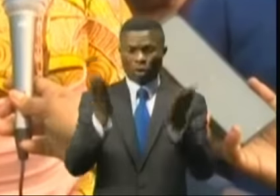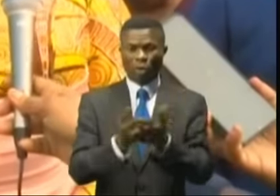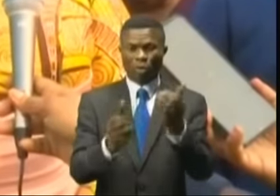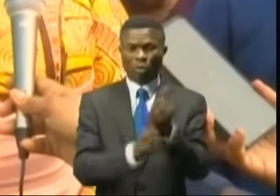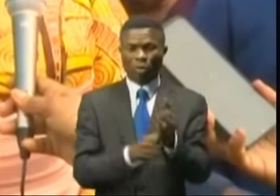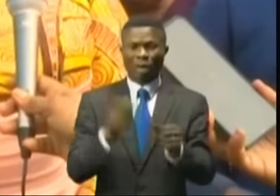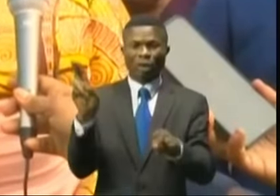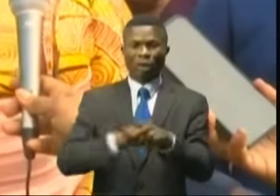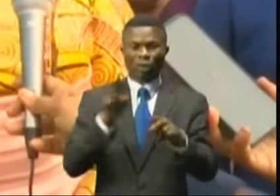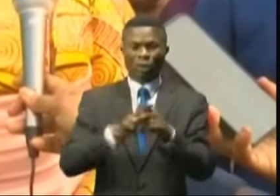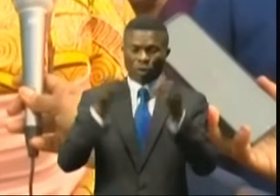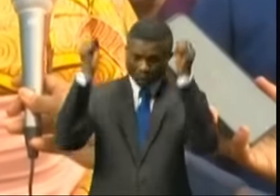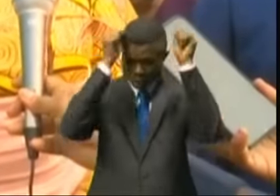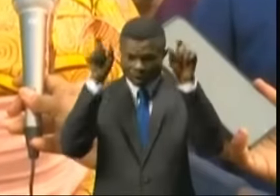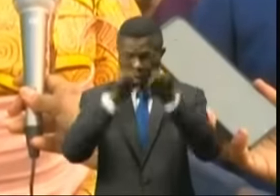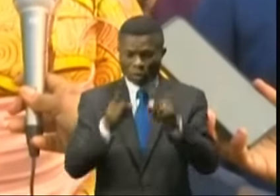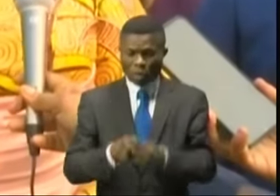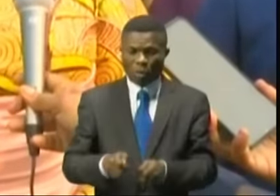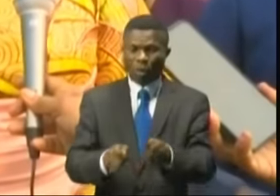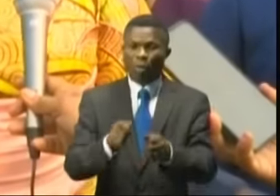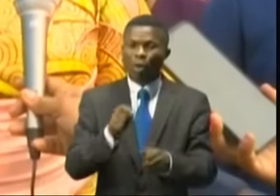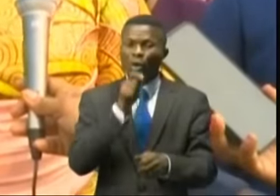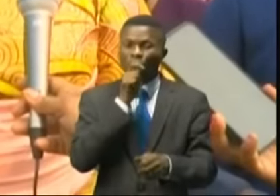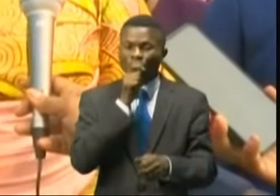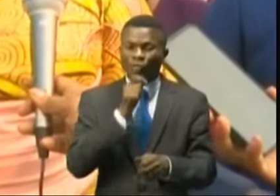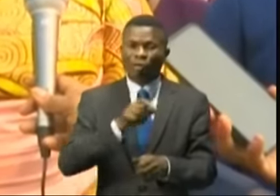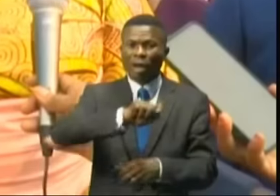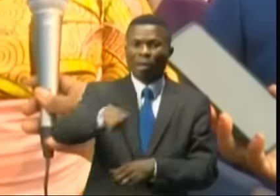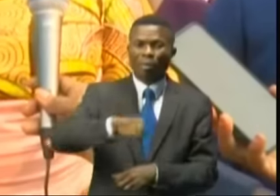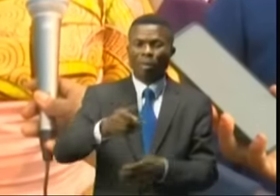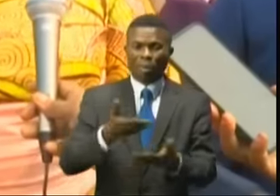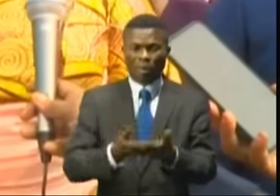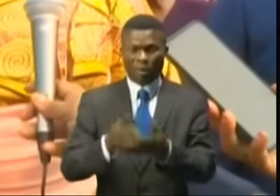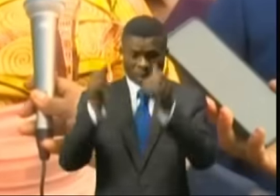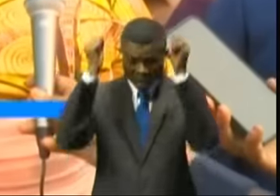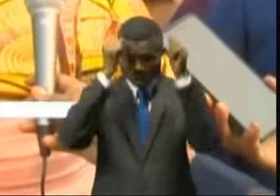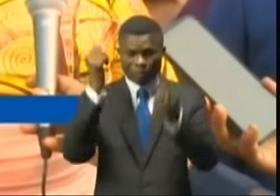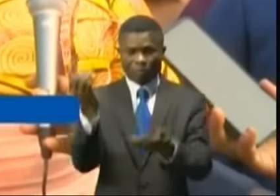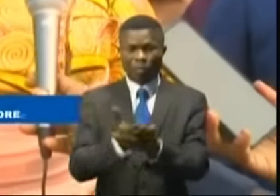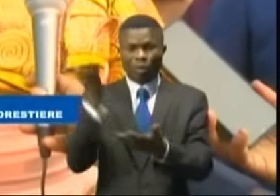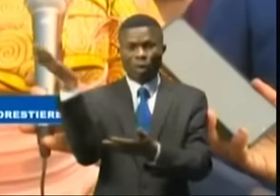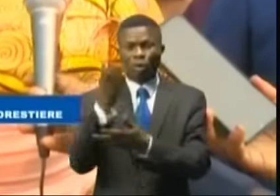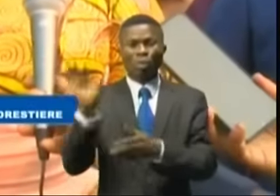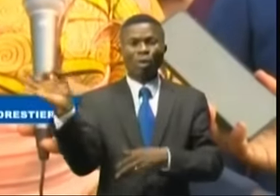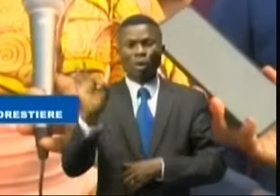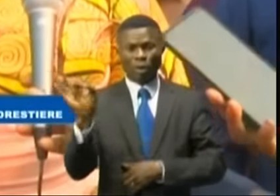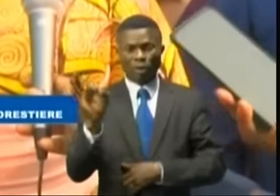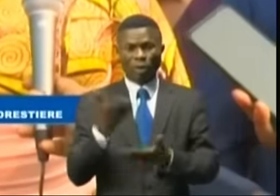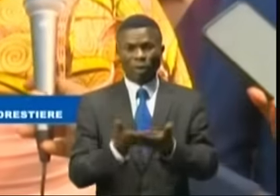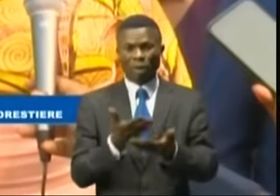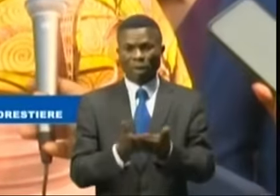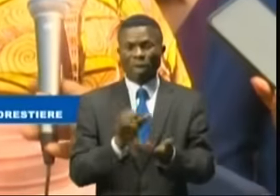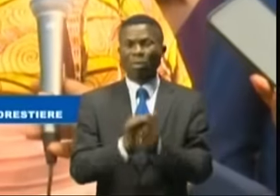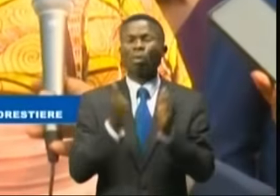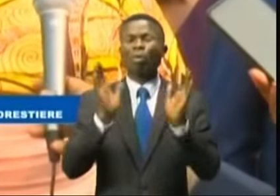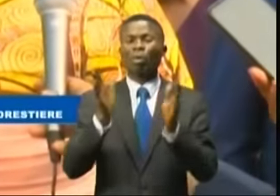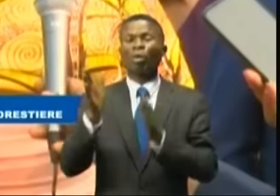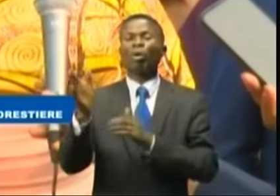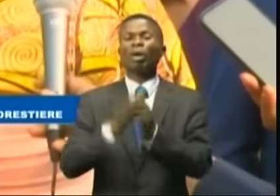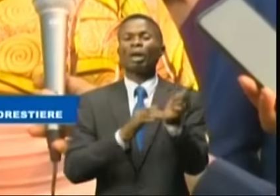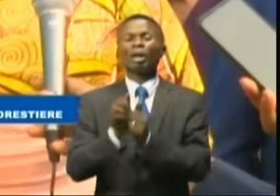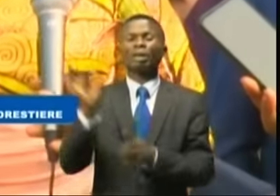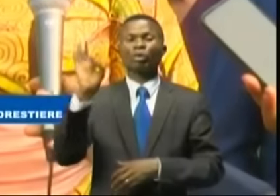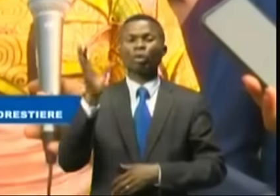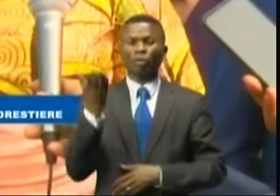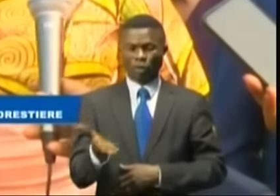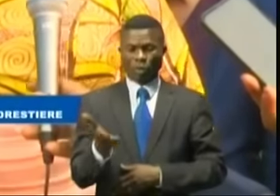comme source d'énergie domestique. Donc ce bois qui est exploité dans les forêts naturelles est une grande cause de déforestation.